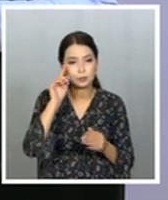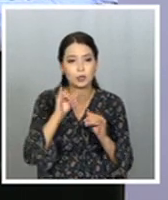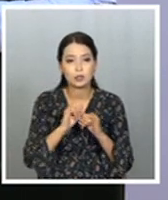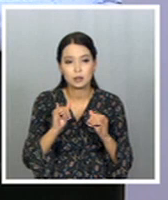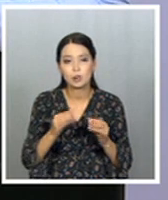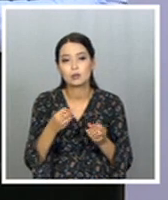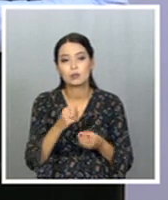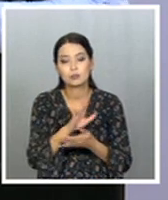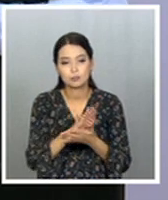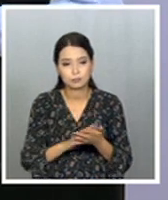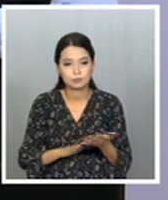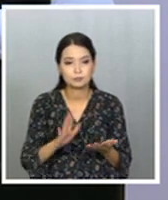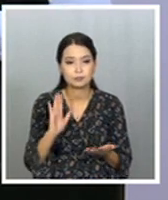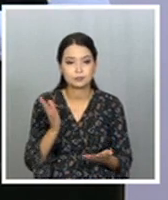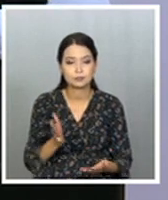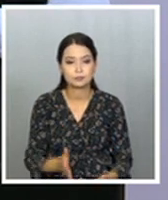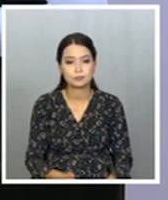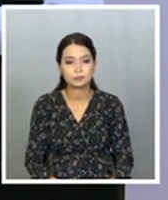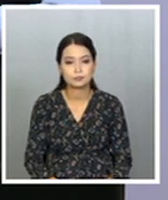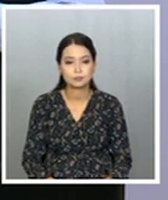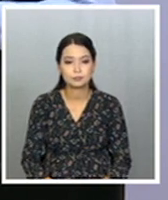қарай жалғастырасыздар.